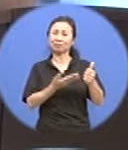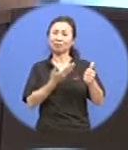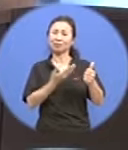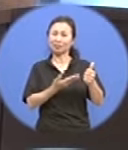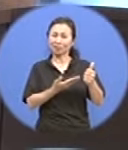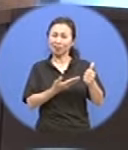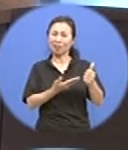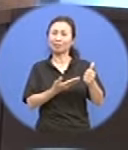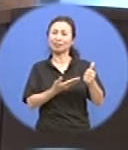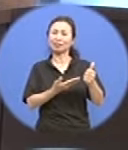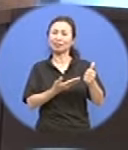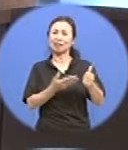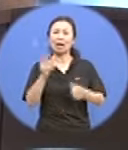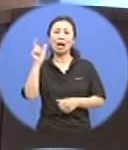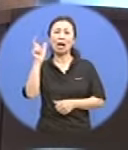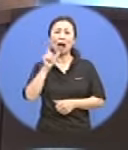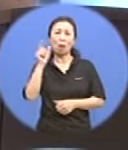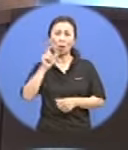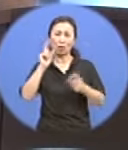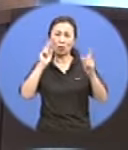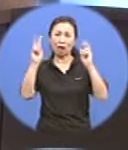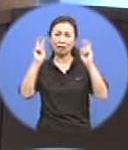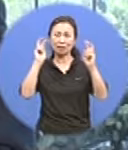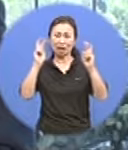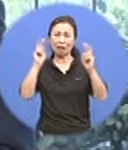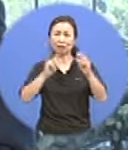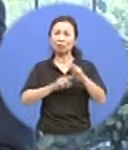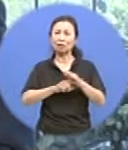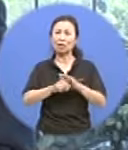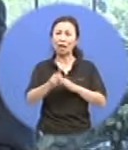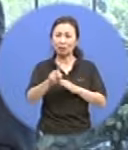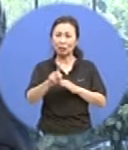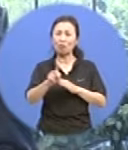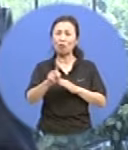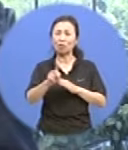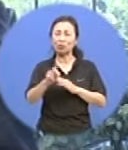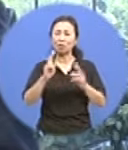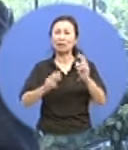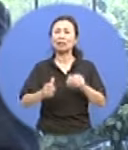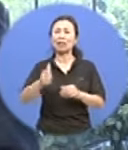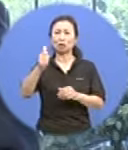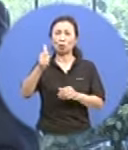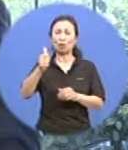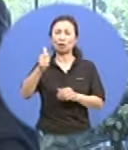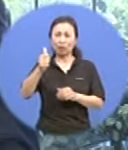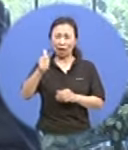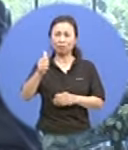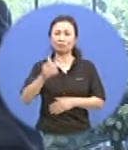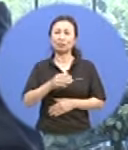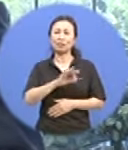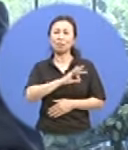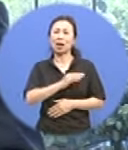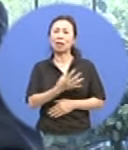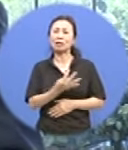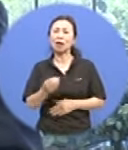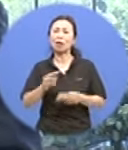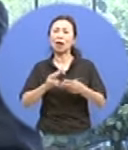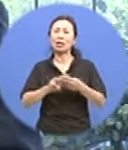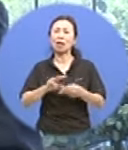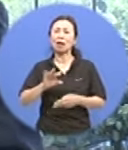今回のゲストは花王株式会社代表取締役社長執行役員の澤田道隆さんです